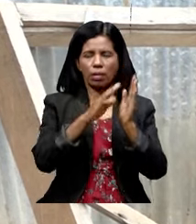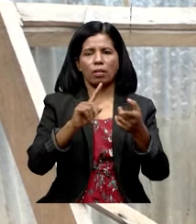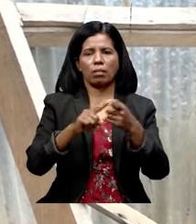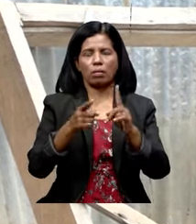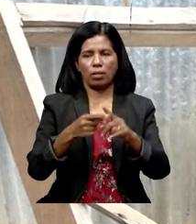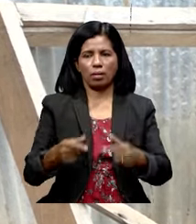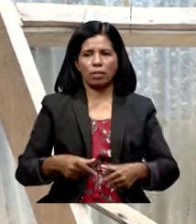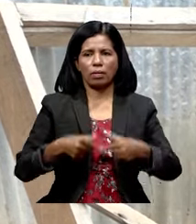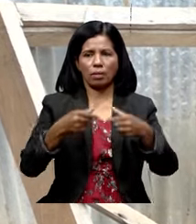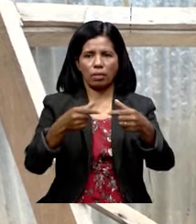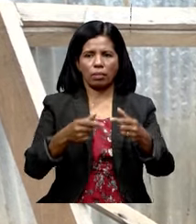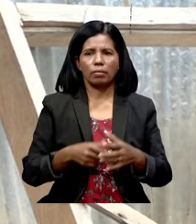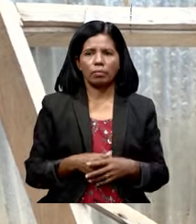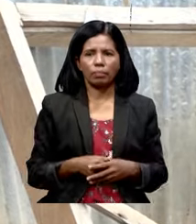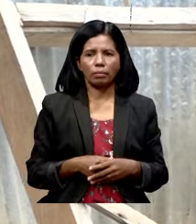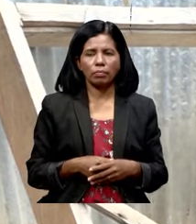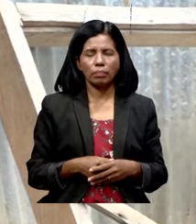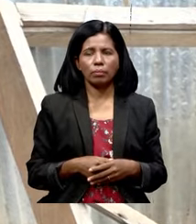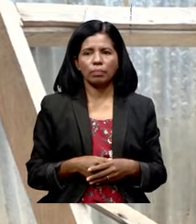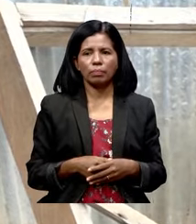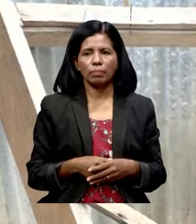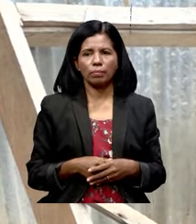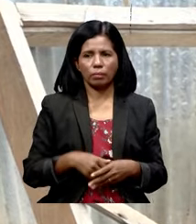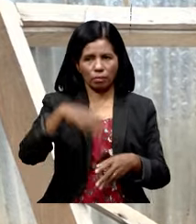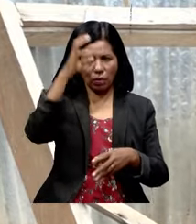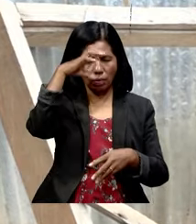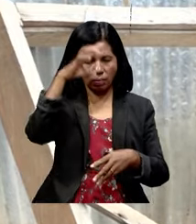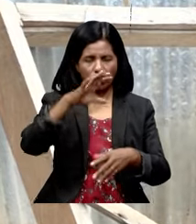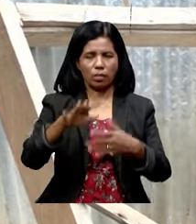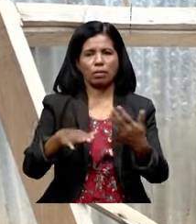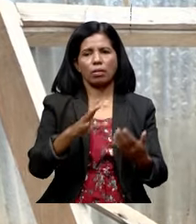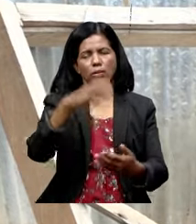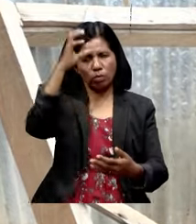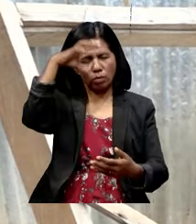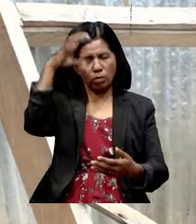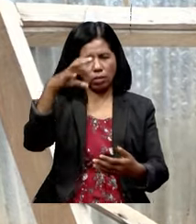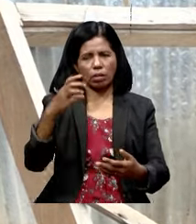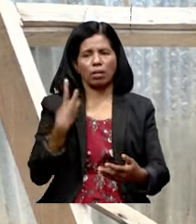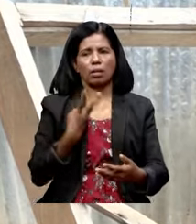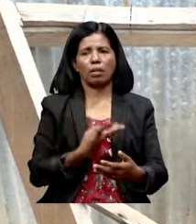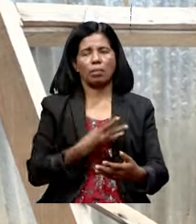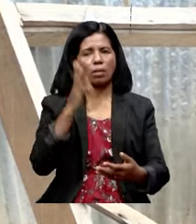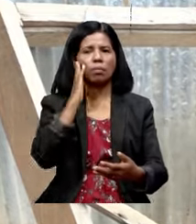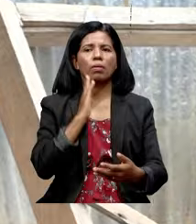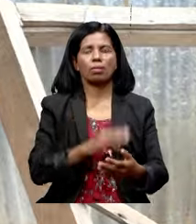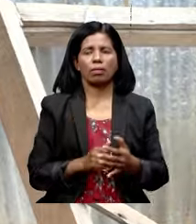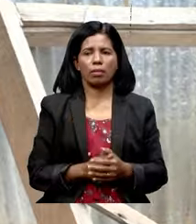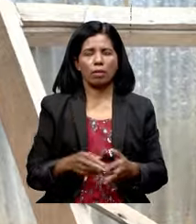surti ber saidane. Lai udan tama hoto. Udan tama mai motane.